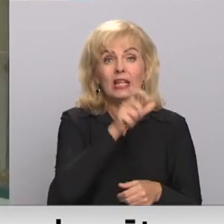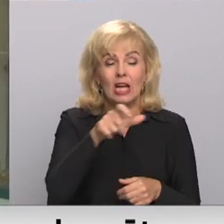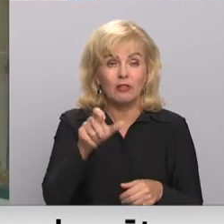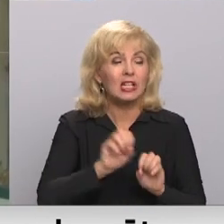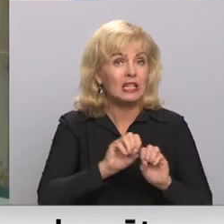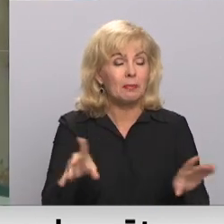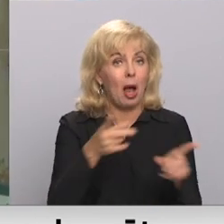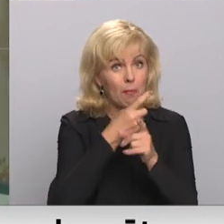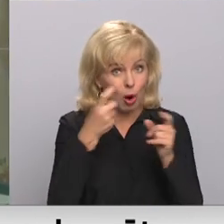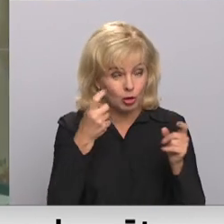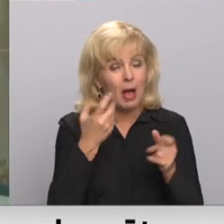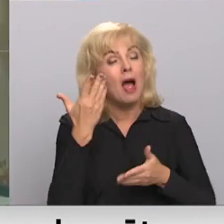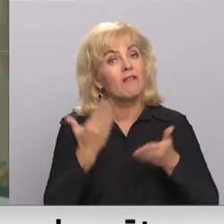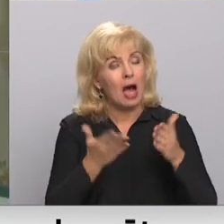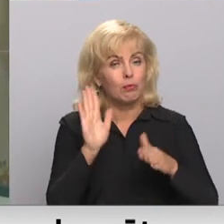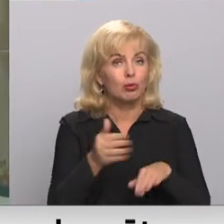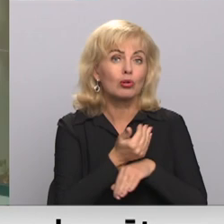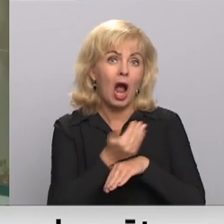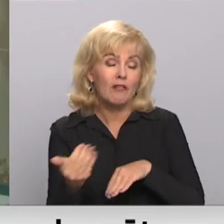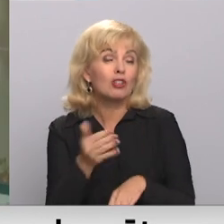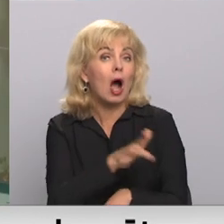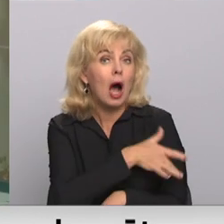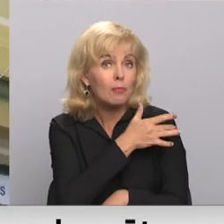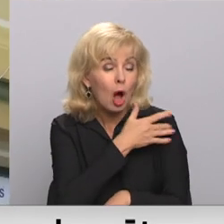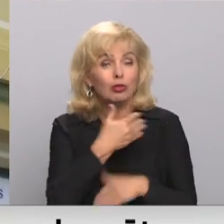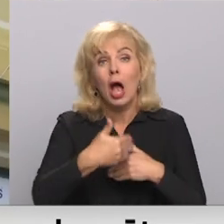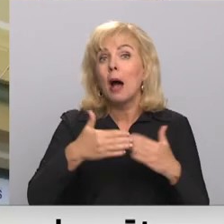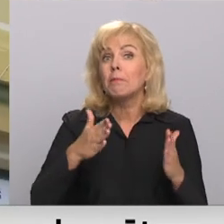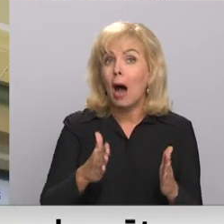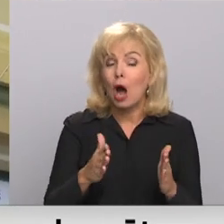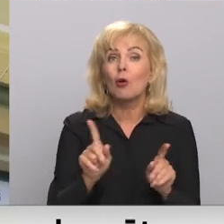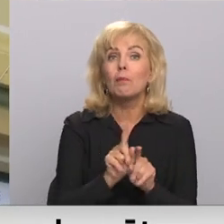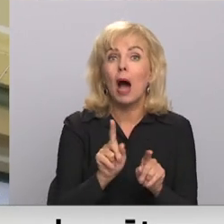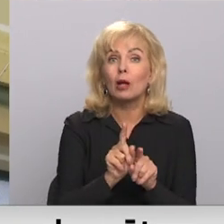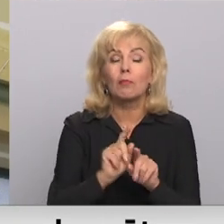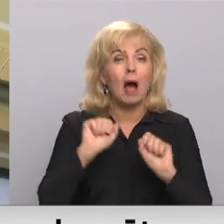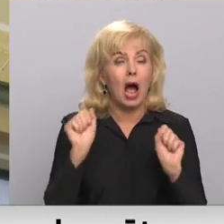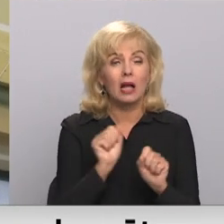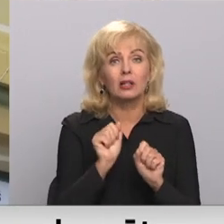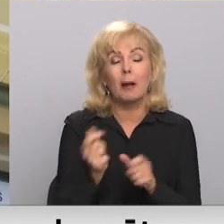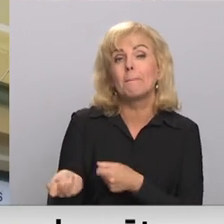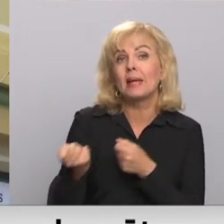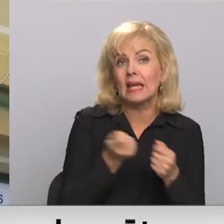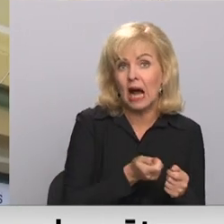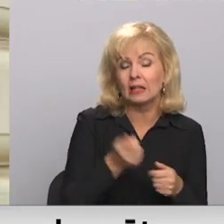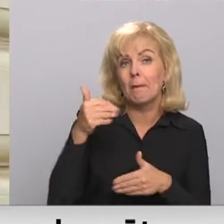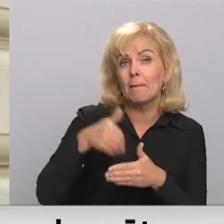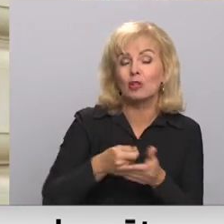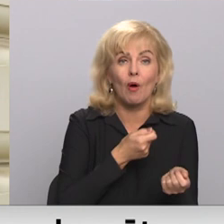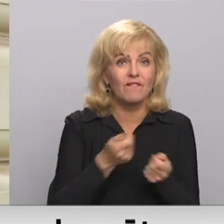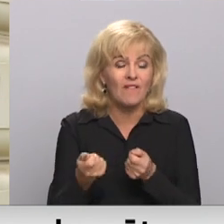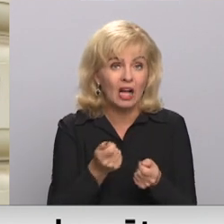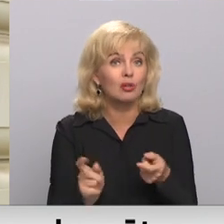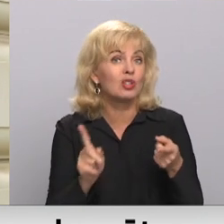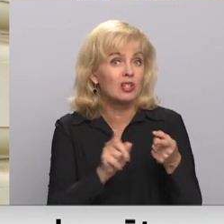paziņojumu, ka viņiem jārēķinās ar iespējamu kavēšanos apkalpošanā un paku, tajā skaitā preses sūtījumu piegādē. Tas pēc pastu vadības vadiem saistīts